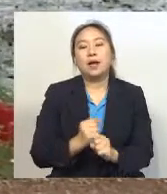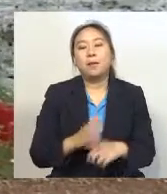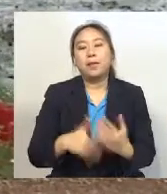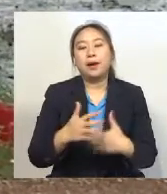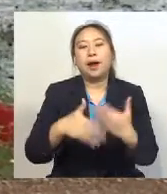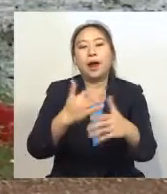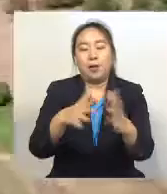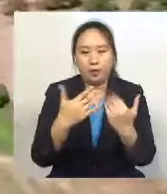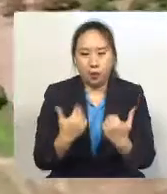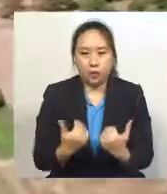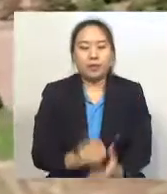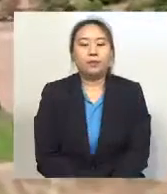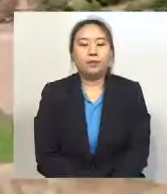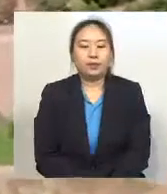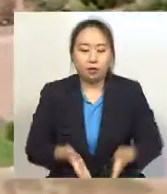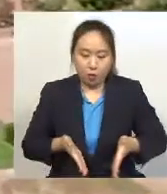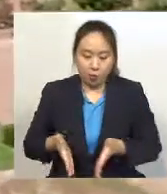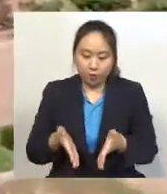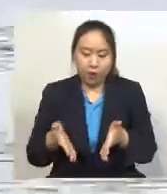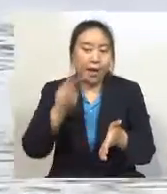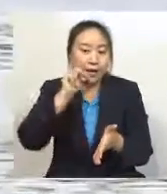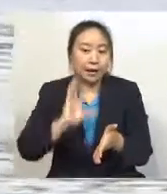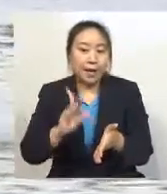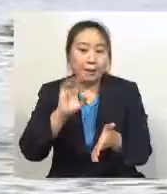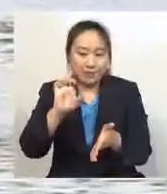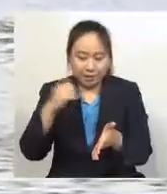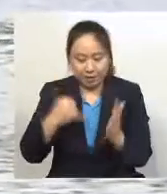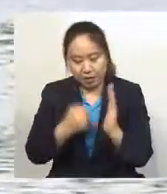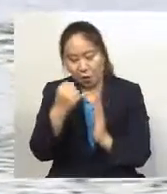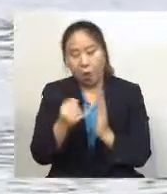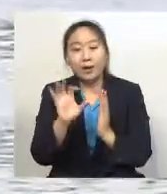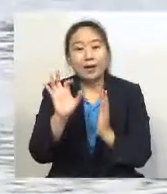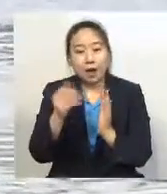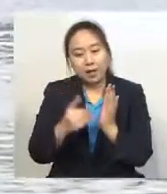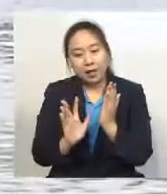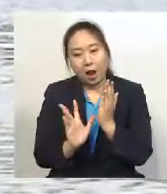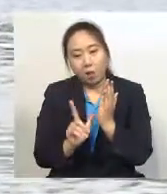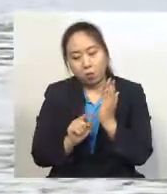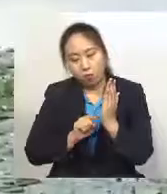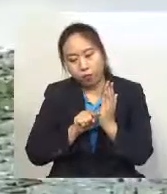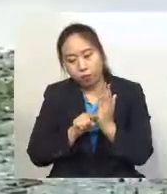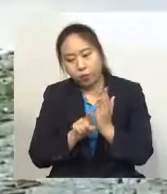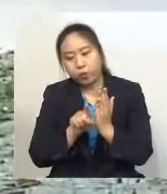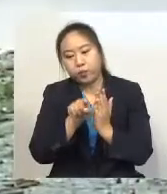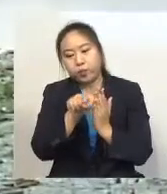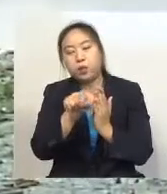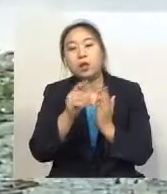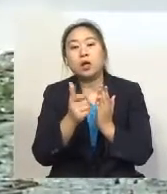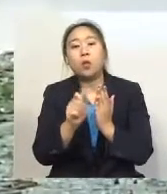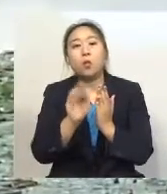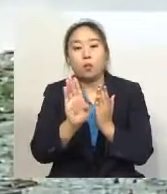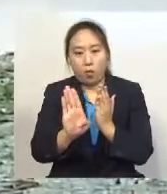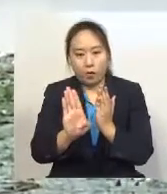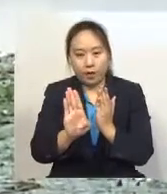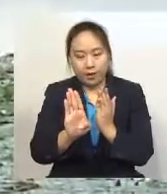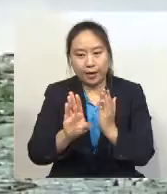ถึงปัจจุบันตลอดลำน้ำชีที่ไหลผ่าน9จังหวัดตั้งแต่จังหวัดชัยภูมิทอดยาวไปจนถึงจังหวัดอุบลราชธานี